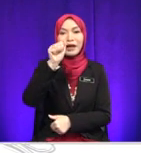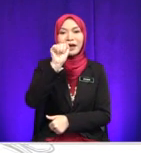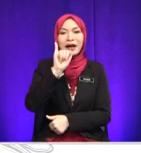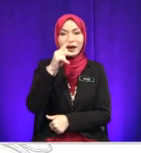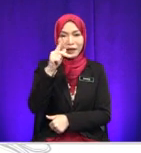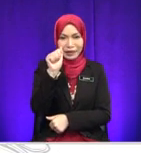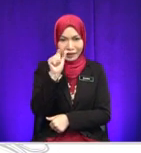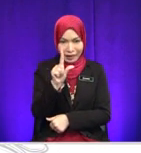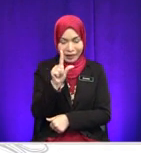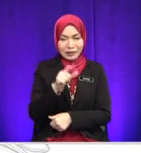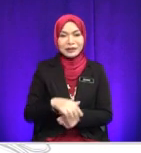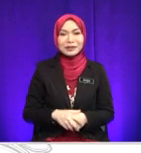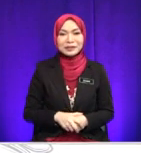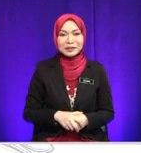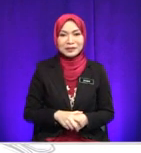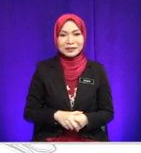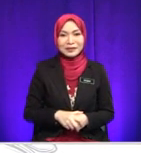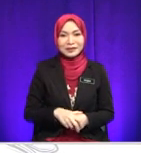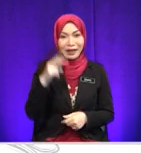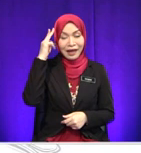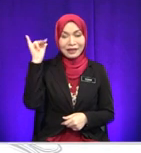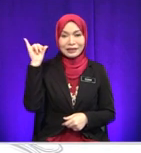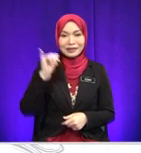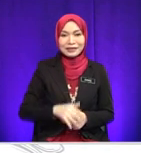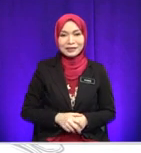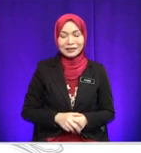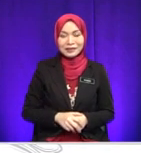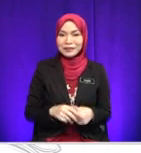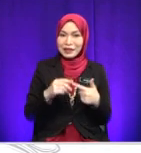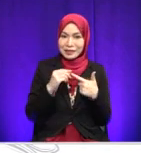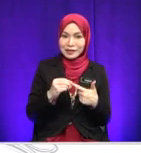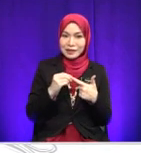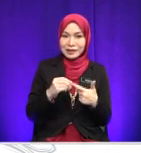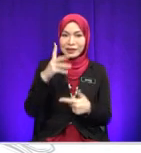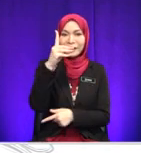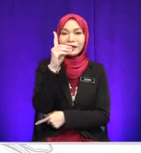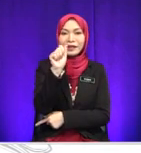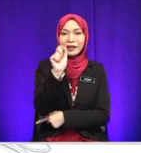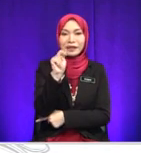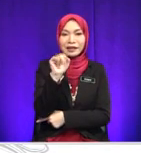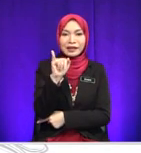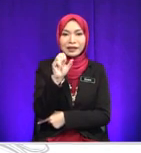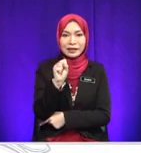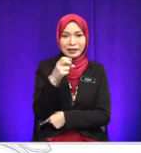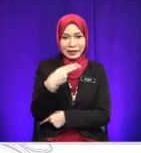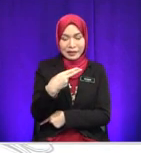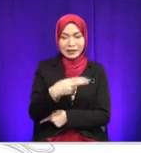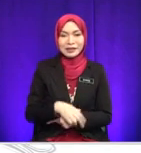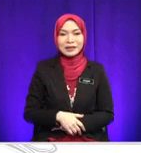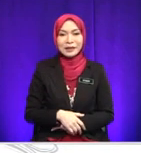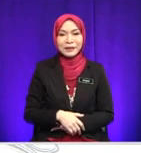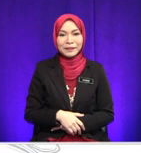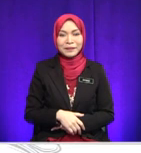Angkat tangan. Okey, baik. Hai. Seterusnya, saya memperkenalkan Danish Iqbal Izhar. Mana? Okey,